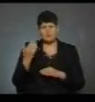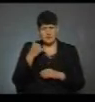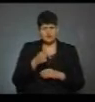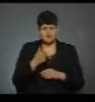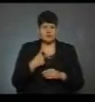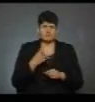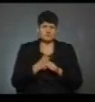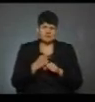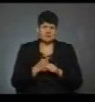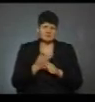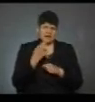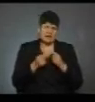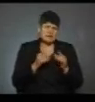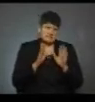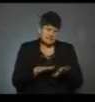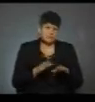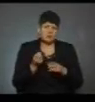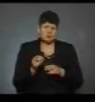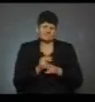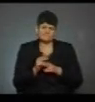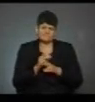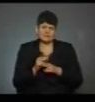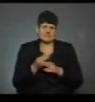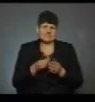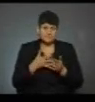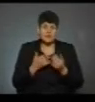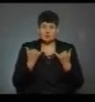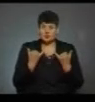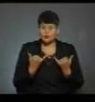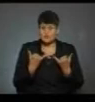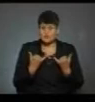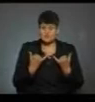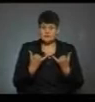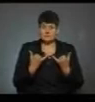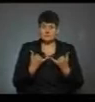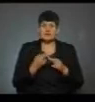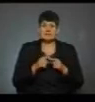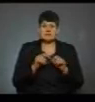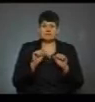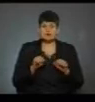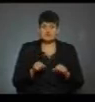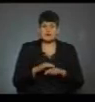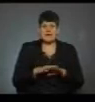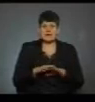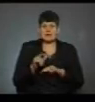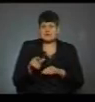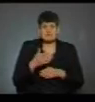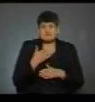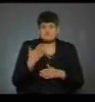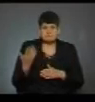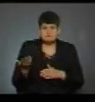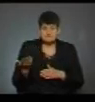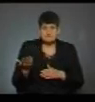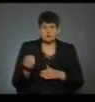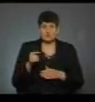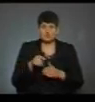діяли в традиційний спосіб. Ми просто коригували тариф. А на сьогодні в нас ця можливість для населення не існує. До